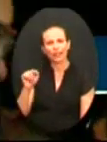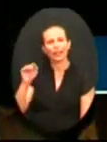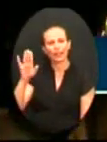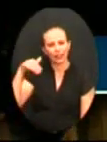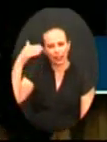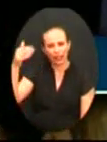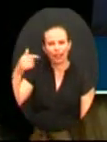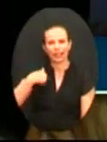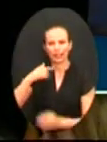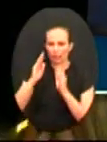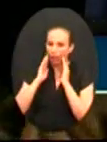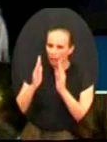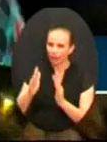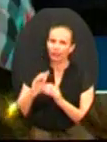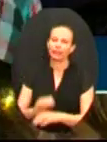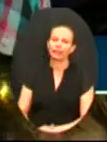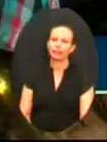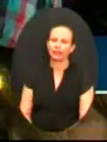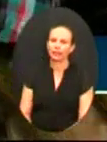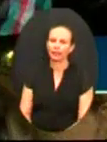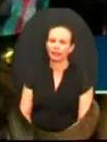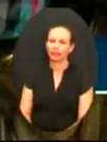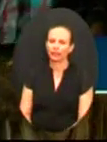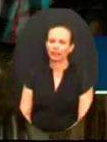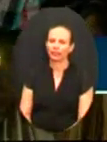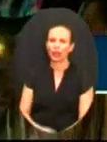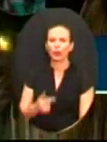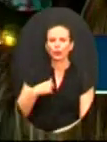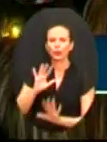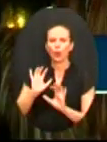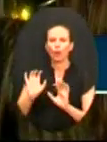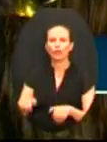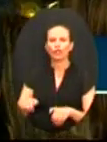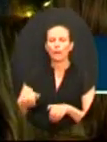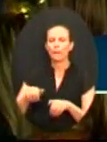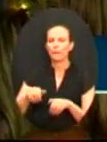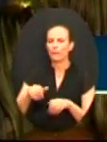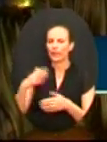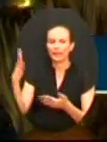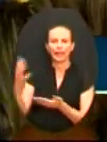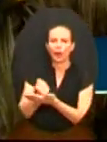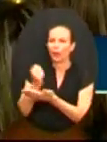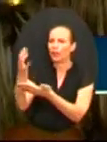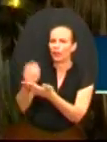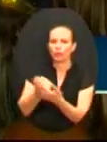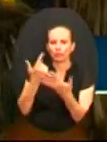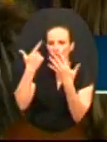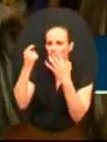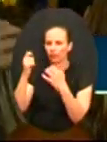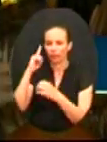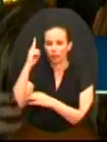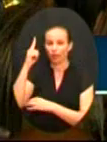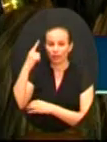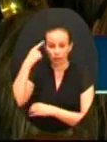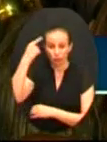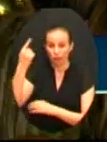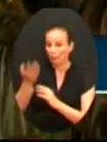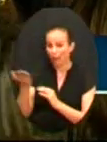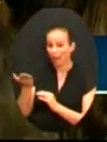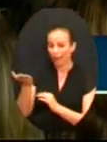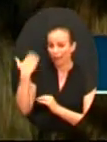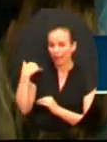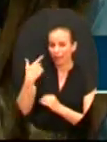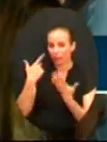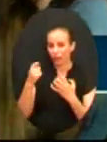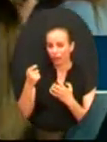גם זה יגיע, אני מאמין בזה. אנחנו הולכים וכובשים פסגות, פסגה אחרי פסגה בשבעים שנים האלה. תחשבי מה היה כאן לפני 70 שנה